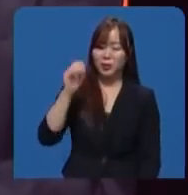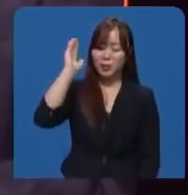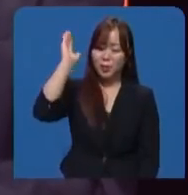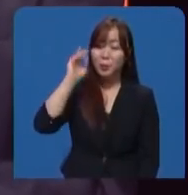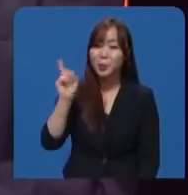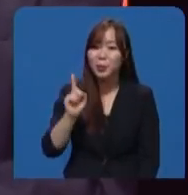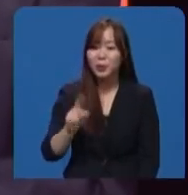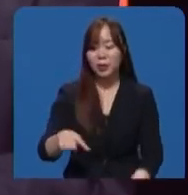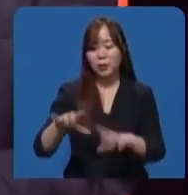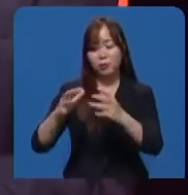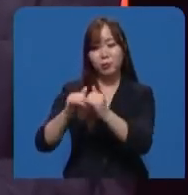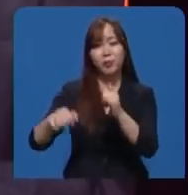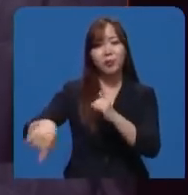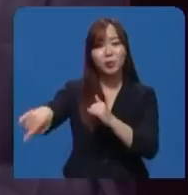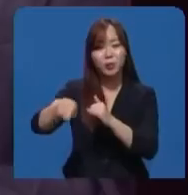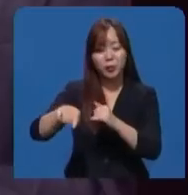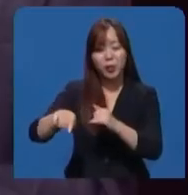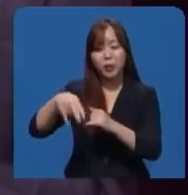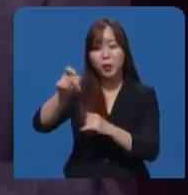이야기를 했습니다. 서민,